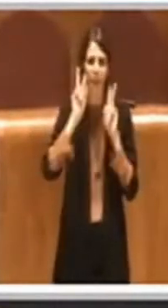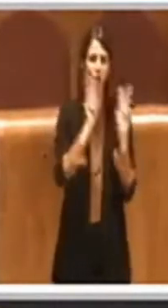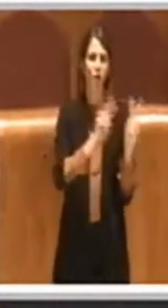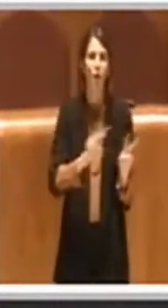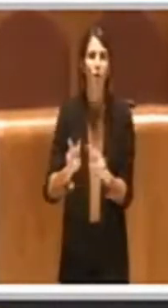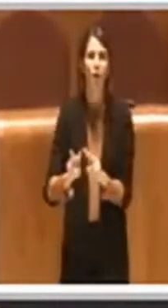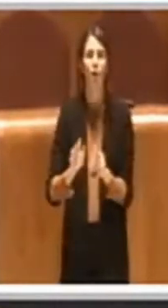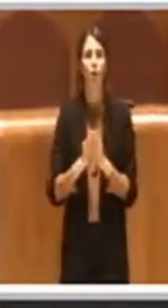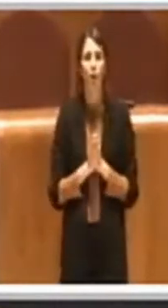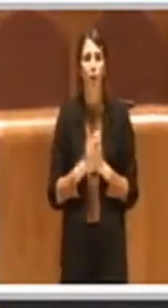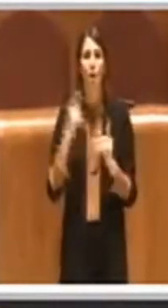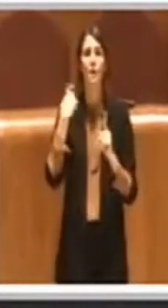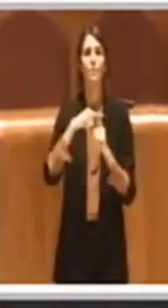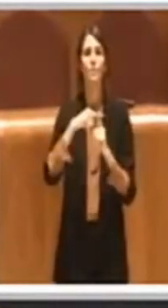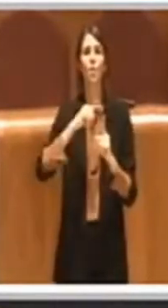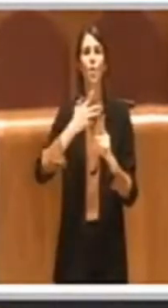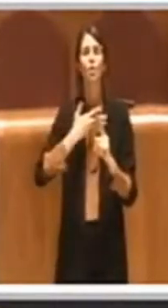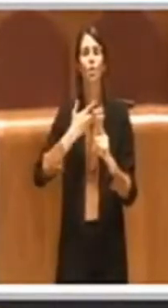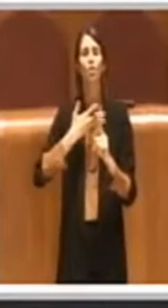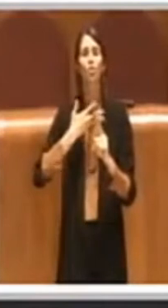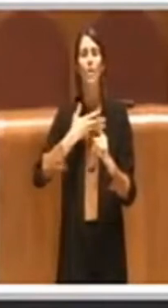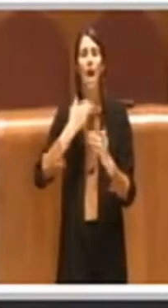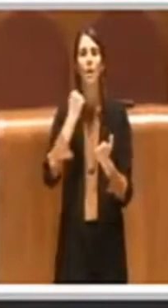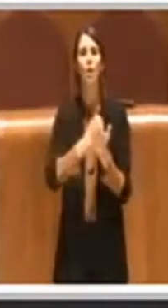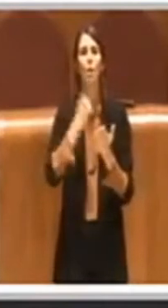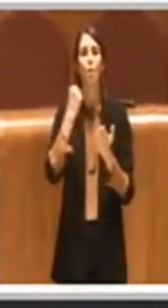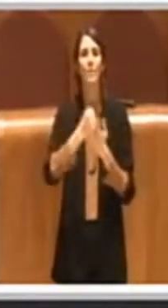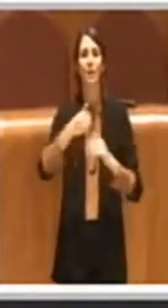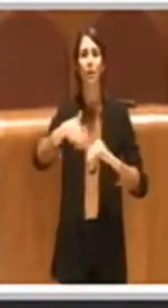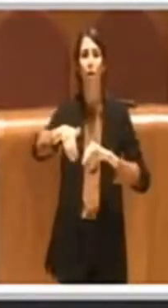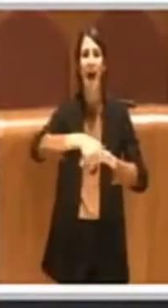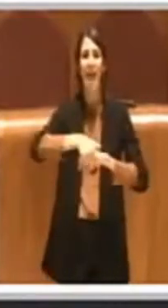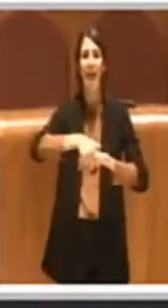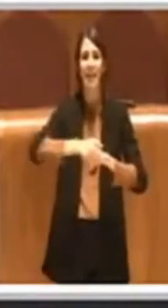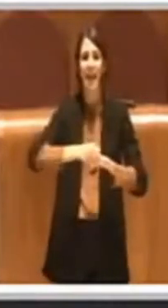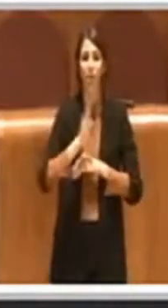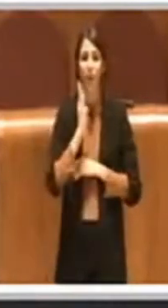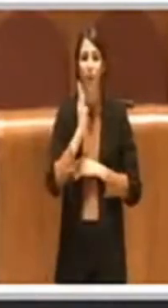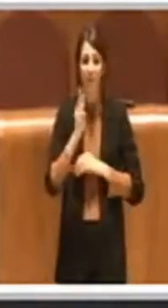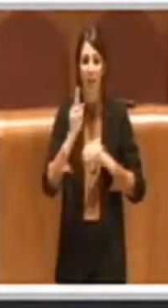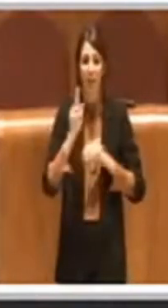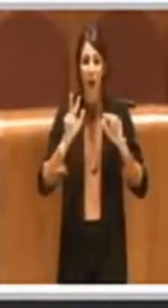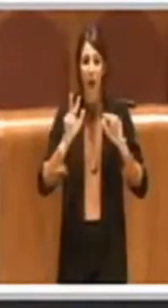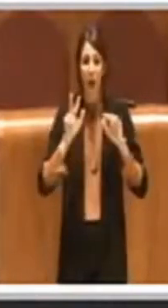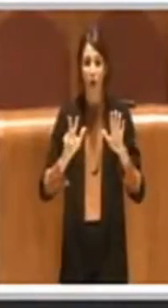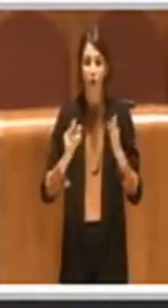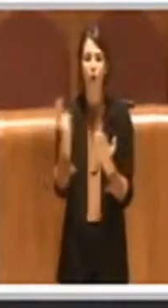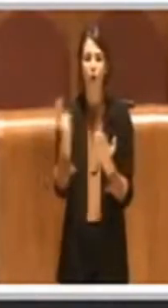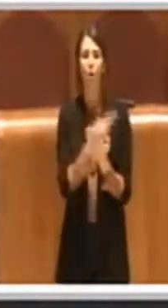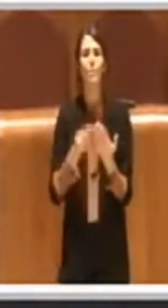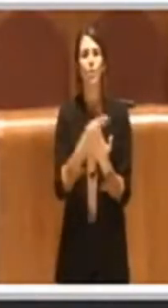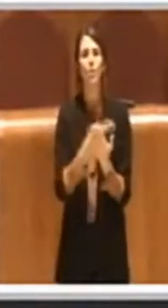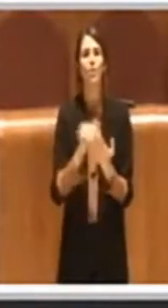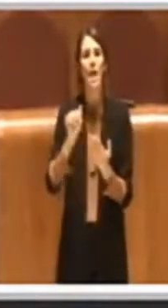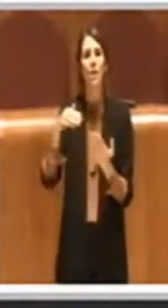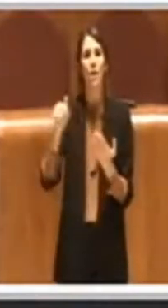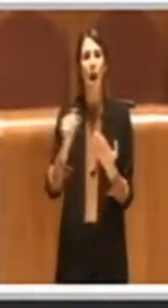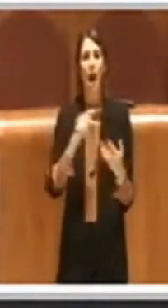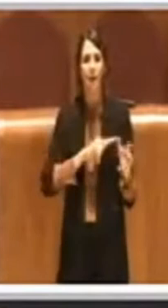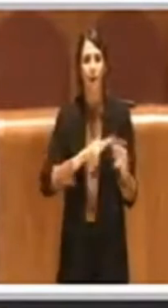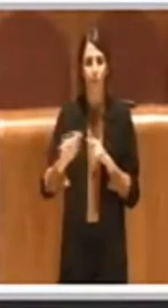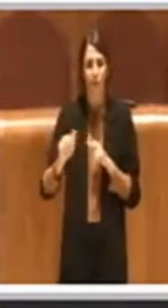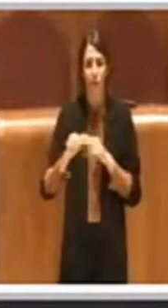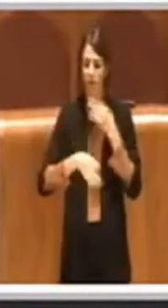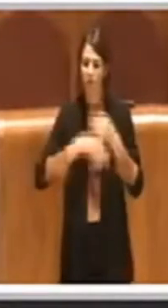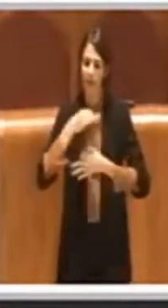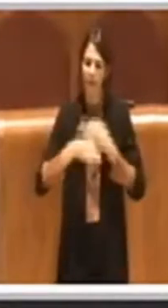c'è l'allegato b 8 dove è indicato proprio cioè il progetto ahmadi municipio definizione